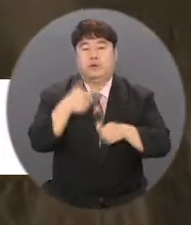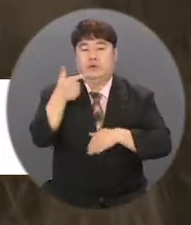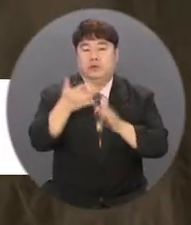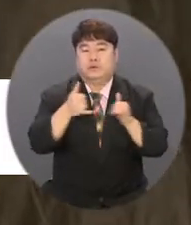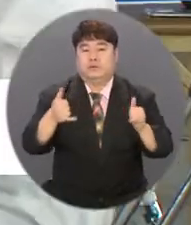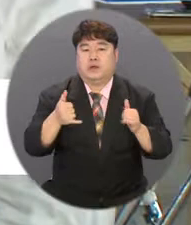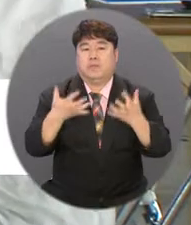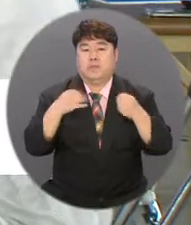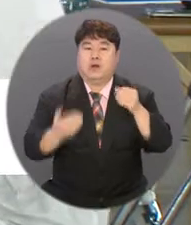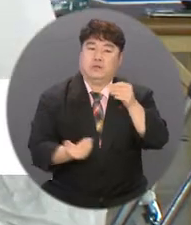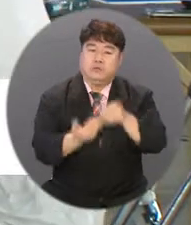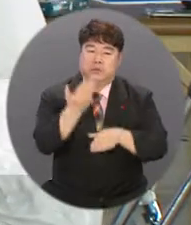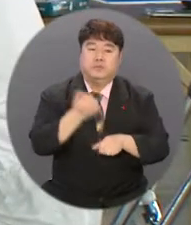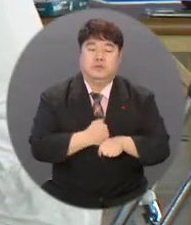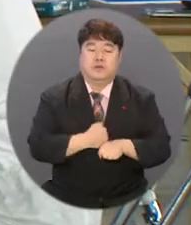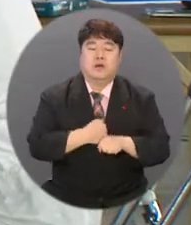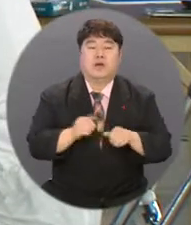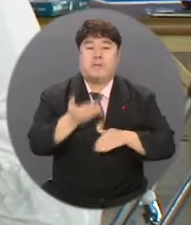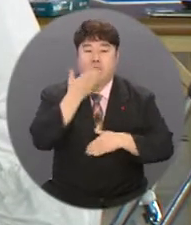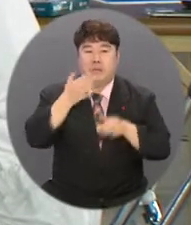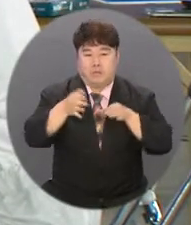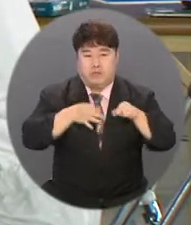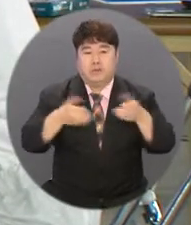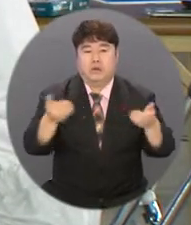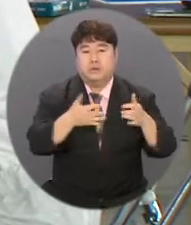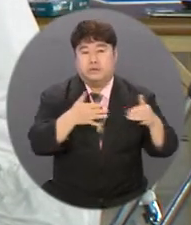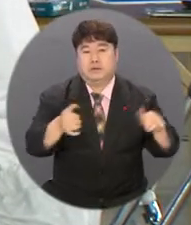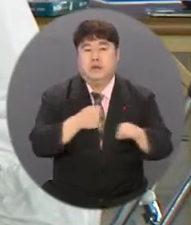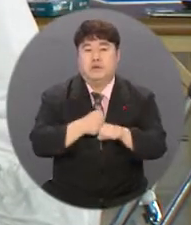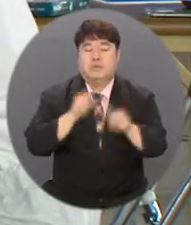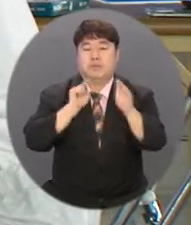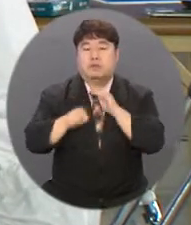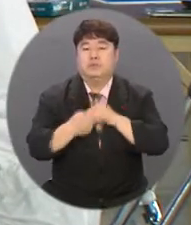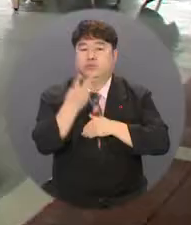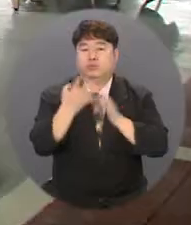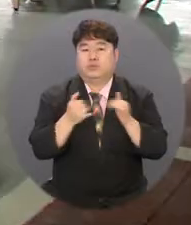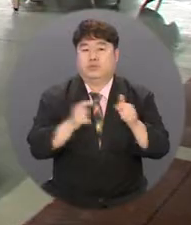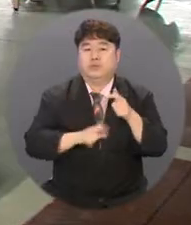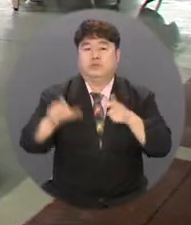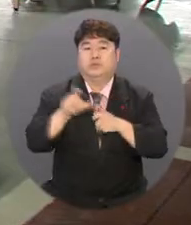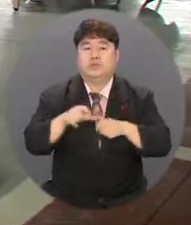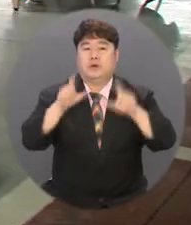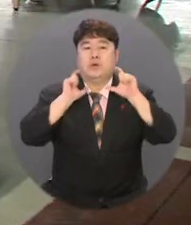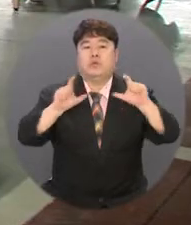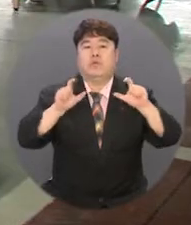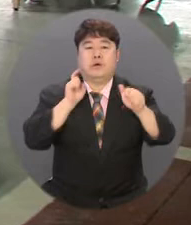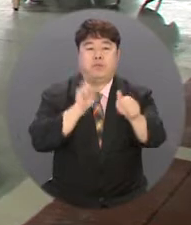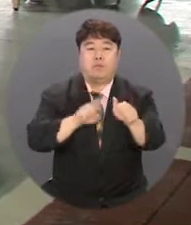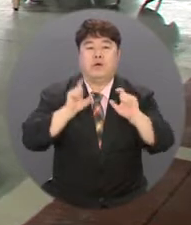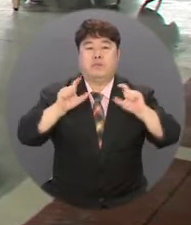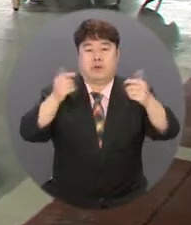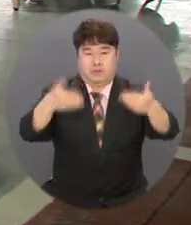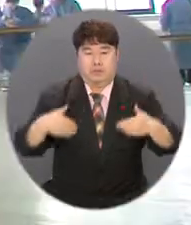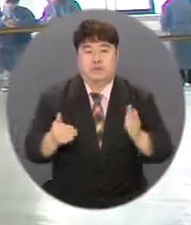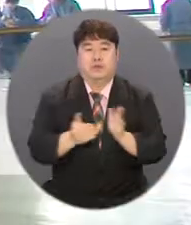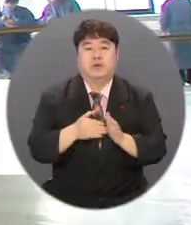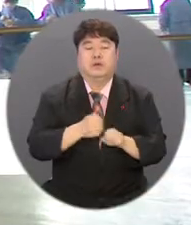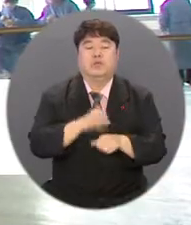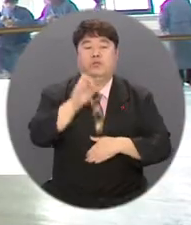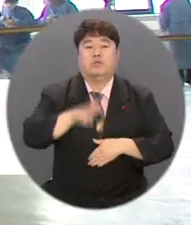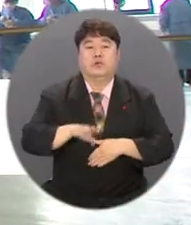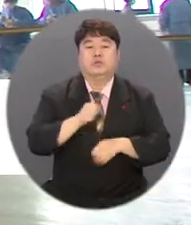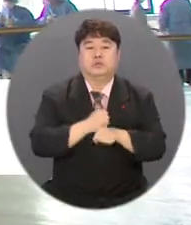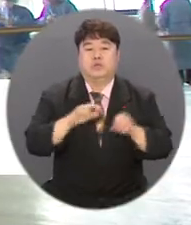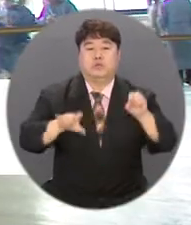무더기로 발생했습니다. 식당 근무자 4명과 방문자 2명이 추가로 확진 판정을 받은 것입니다.